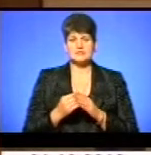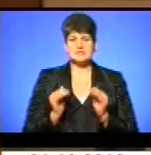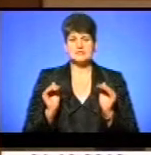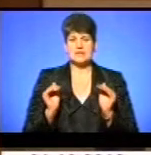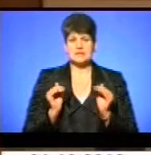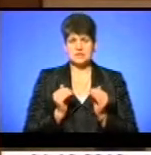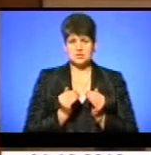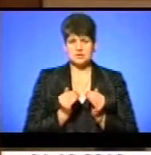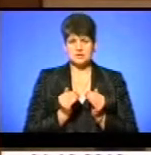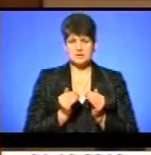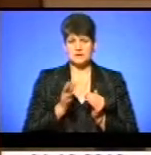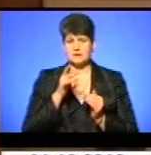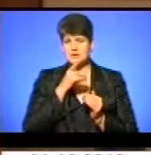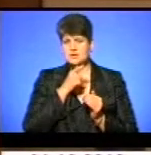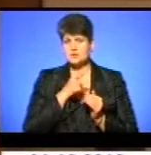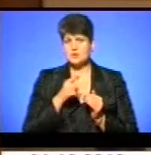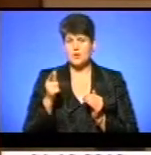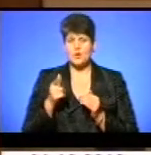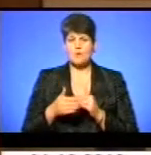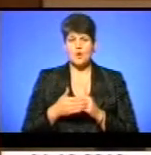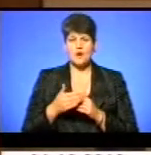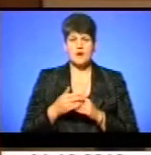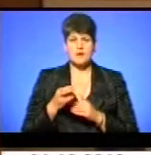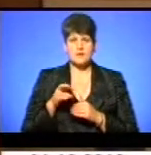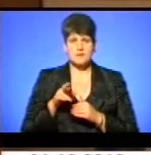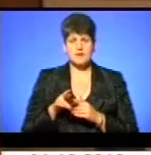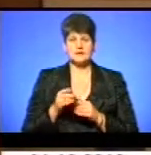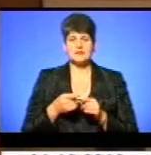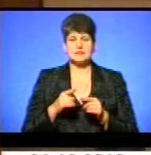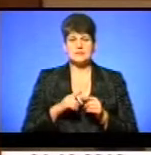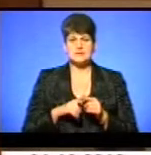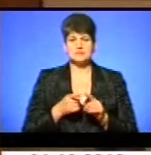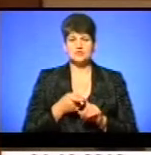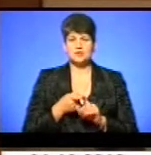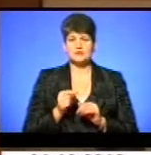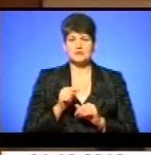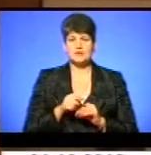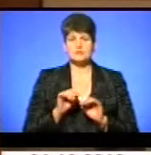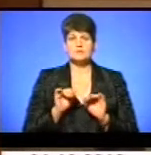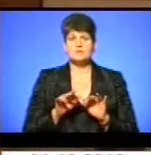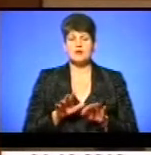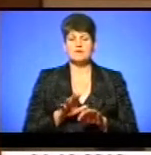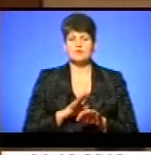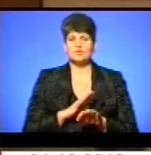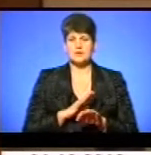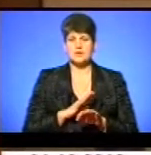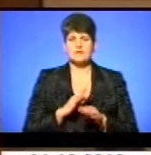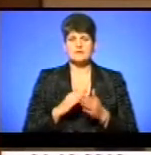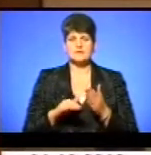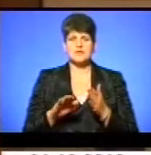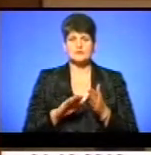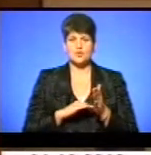занижено і срок покарання, і це спричинило те, що справа була скасована